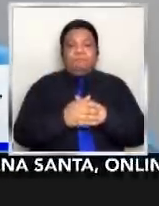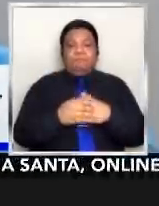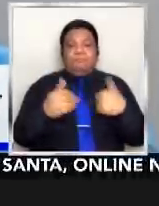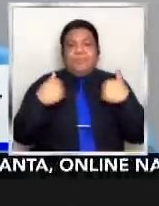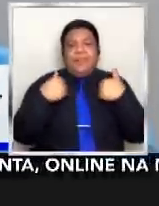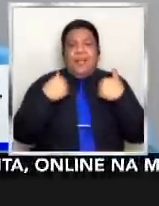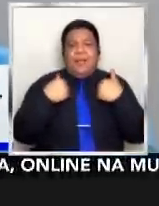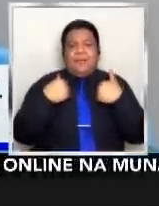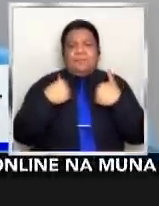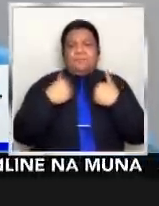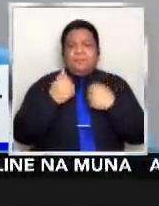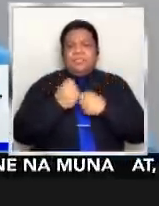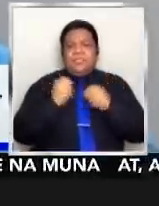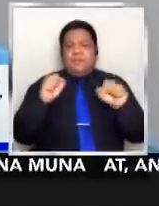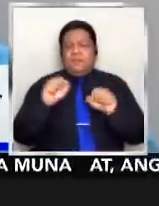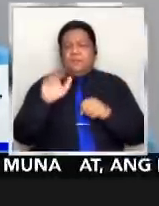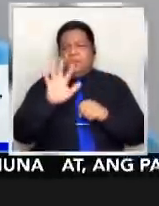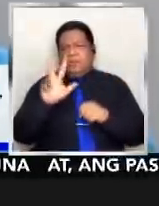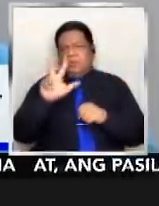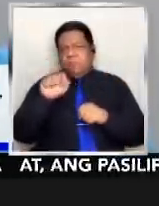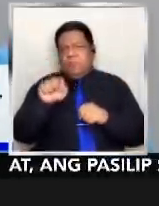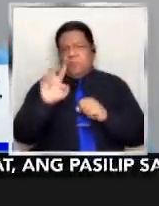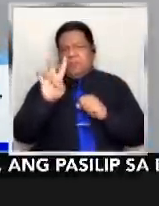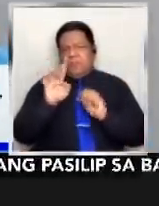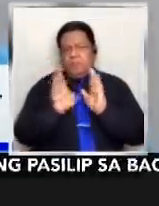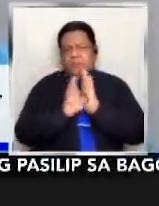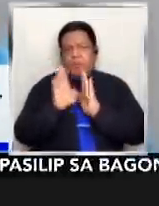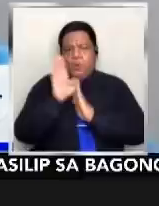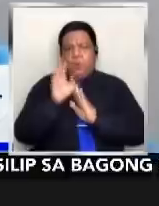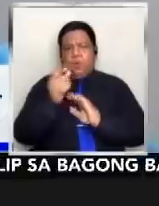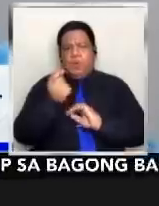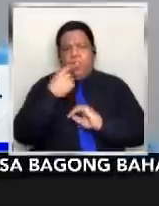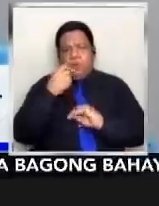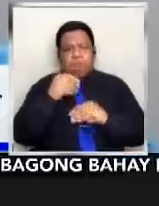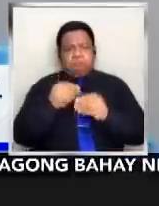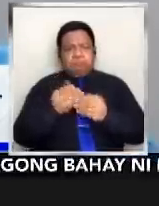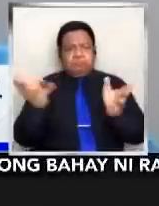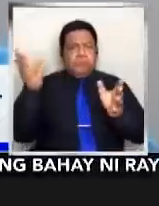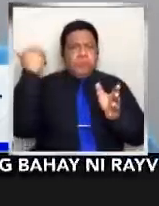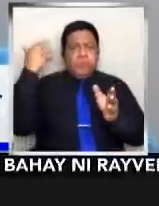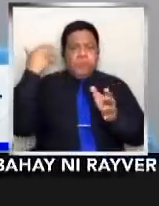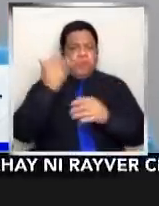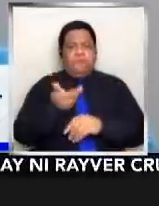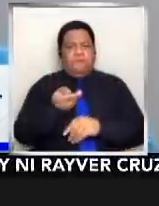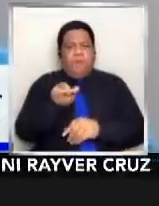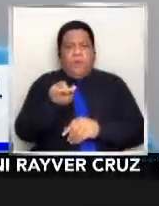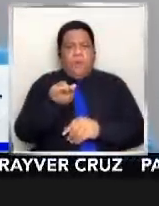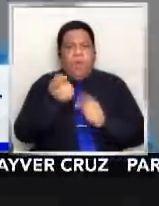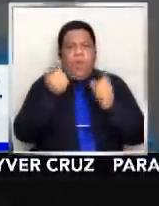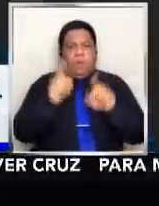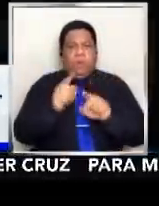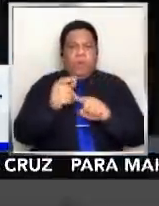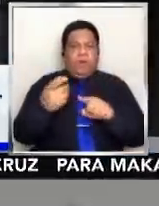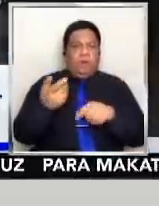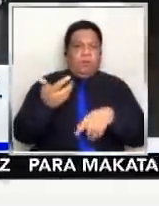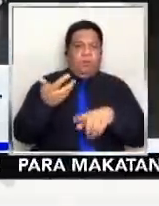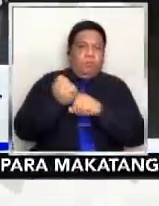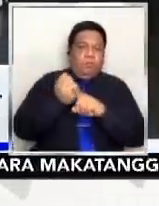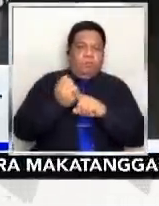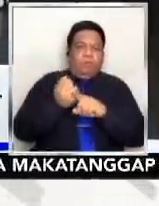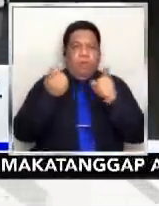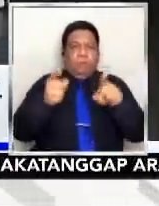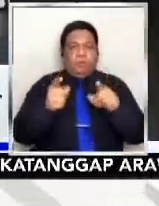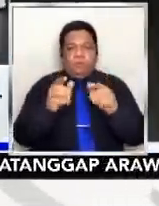ibigay na in the past at very, very few ang mga adverse reaction na na-report.